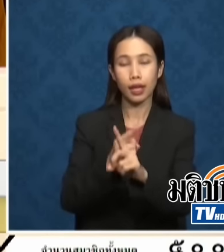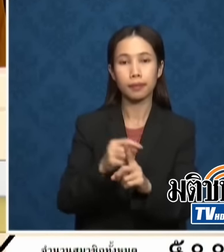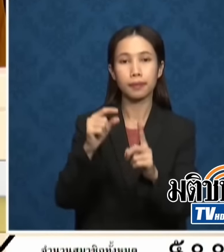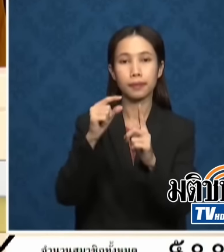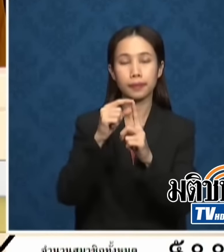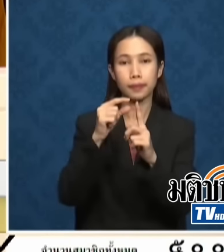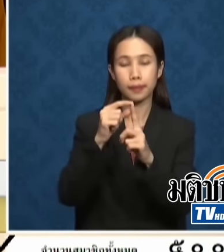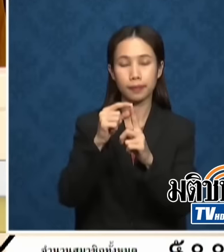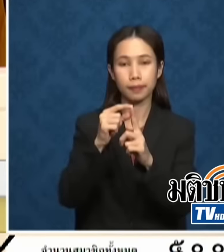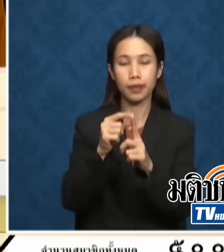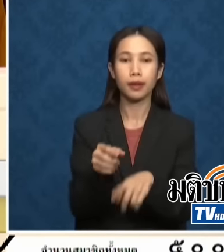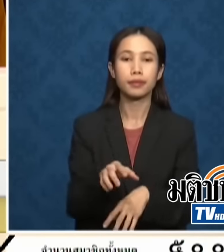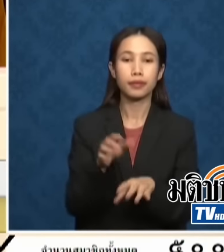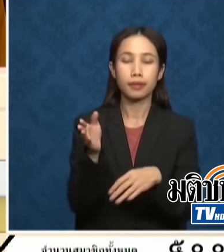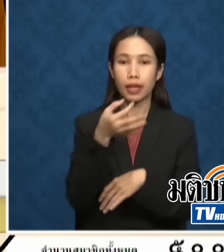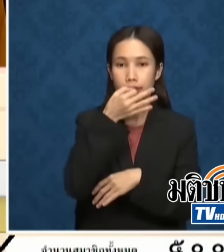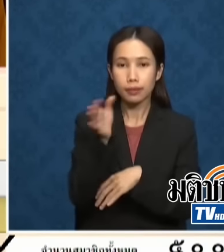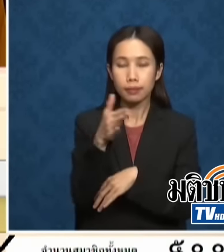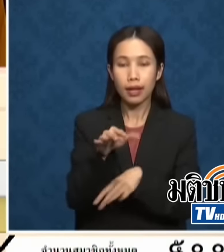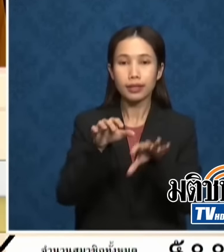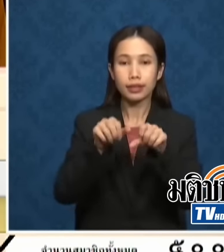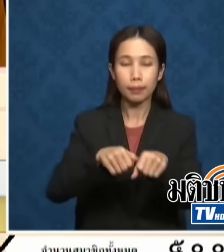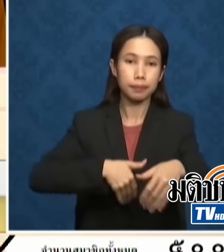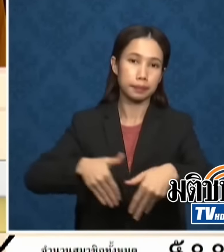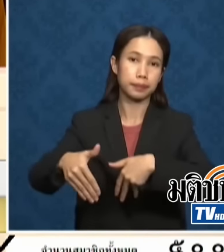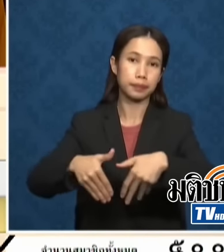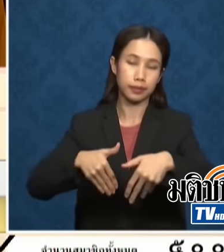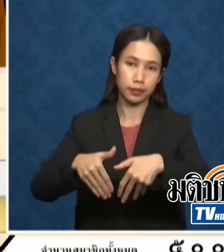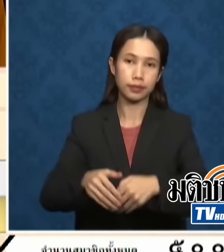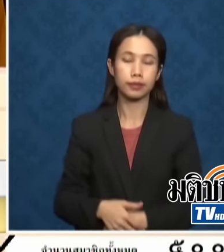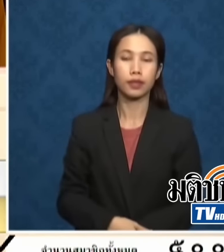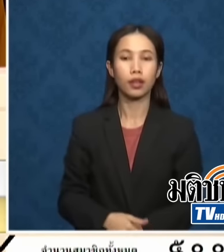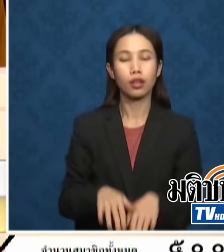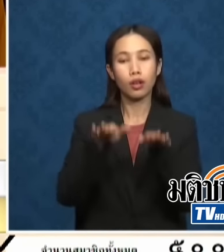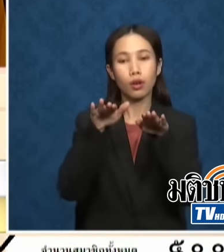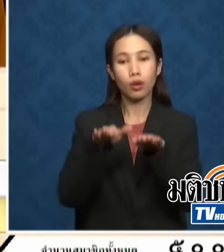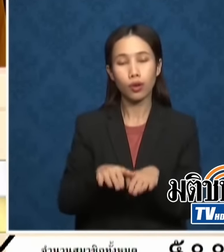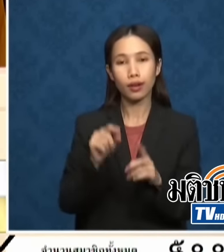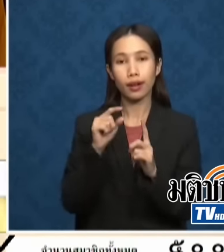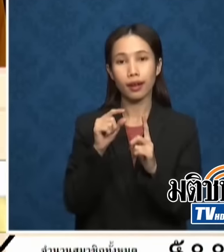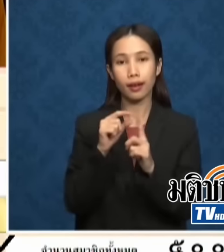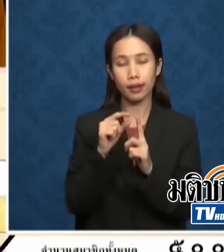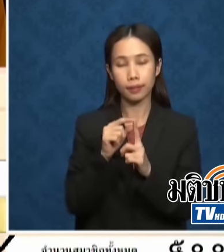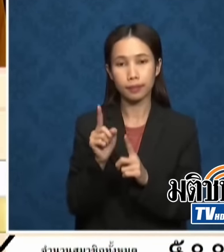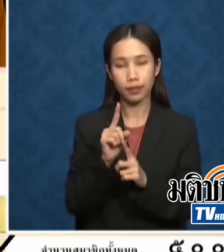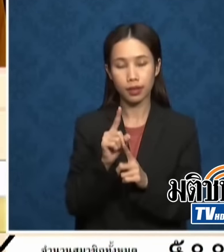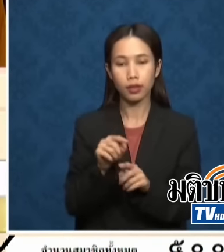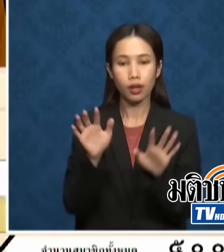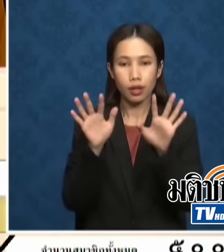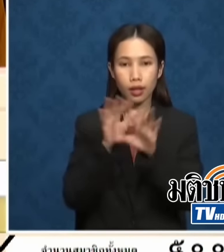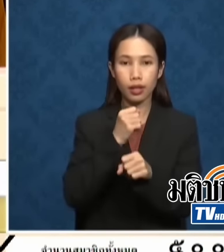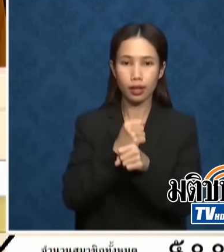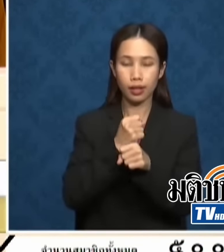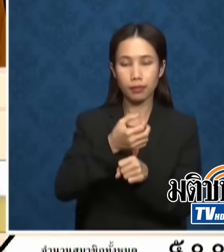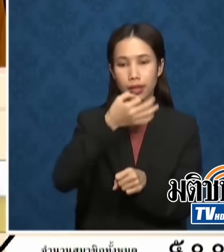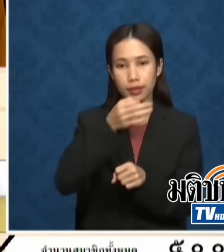าการประมงพื้นบ้านเพื่อลดข้อจำกัดในด้านพื้นที่ของการทำ